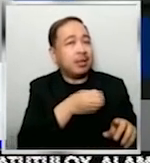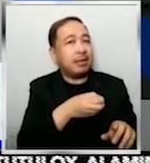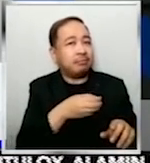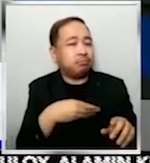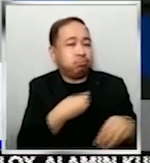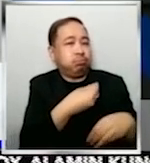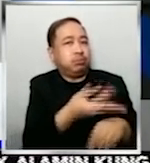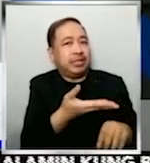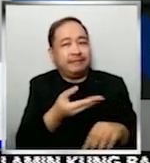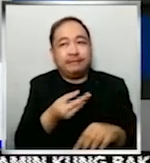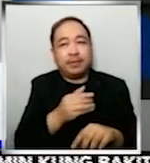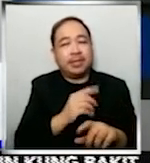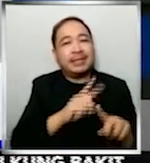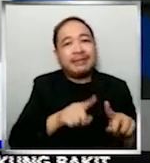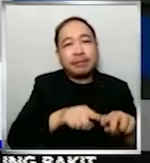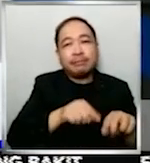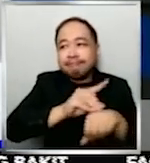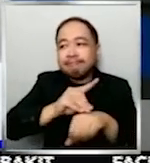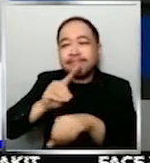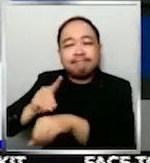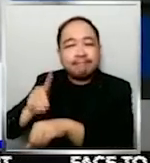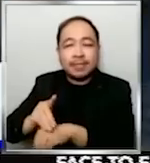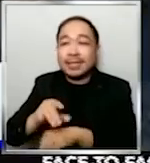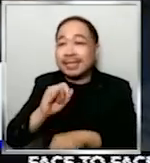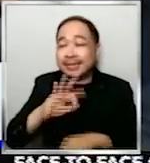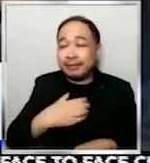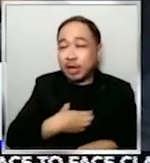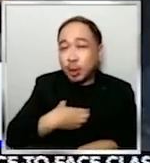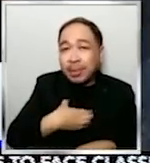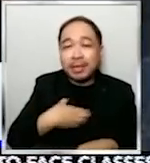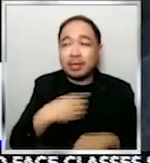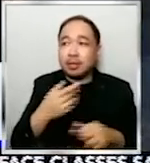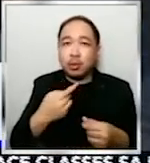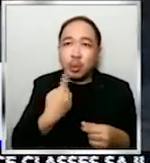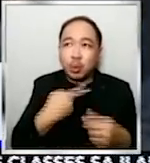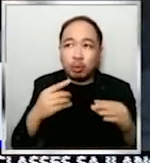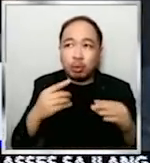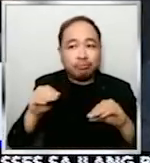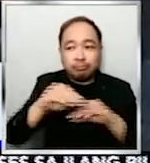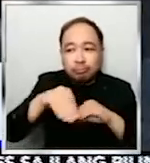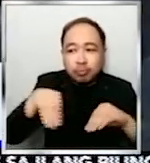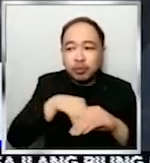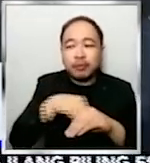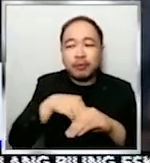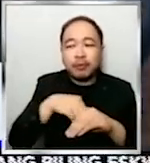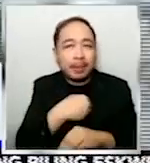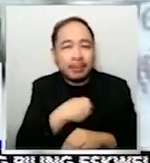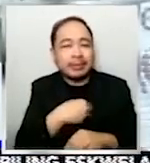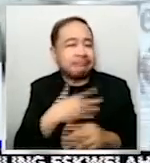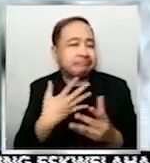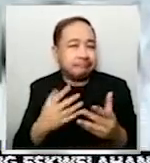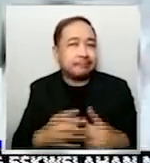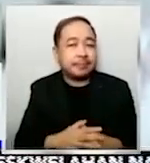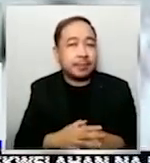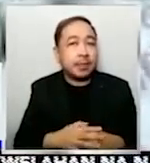behind, those will be reassigned, reshuffled, etc. Binanggit ni Jimenez na sa ngayon si Commissioner Amy Ferolino pa rin ang ponente